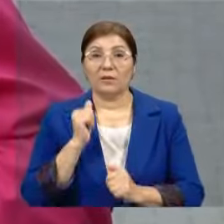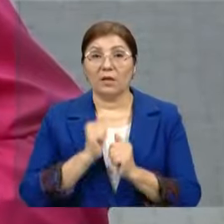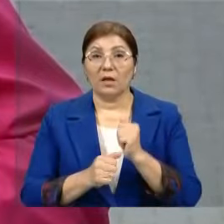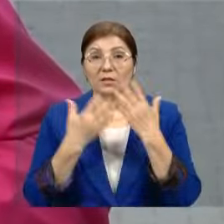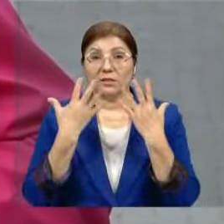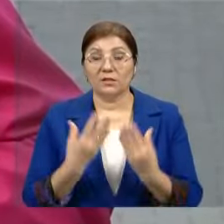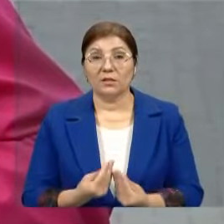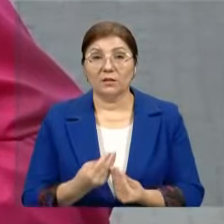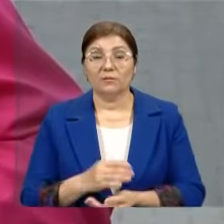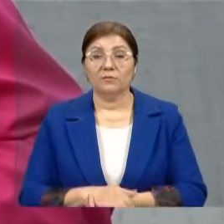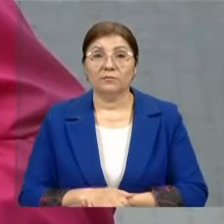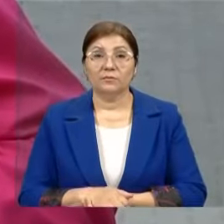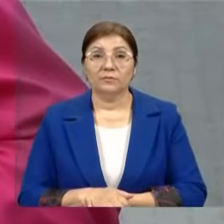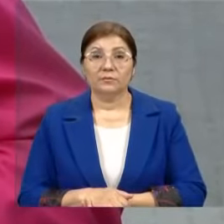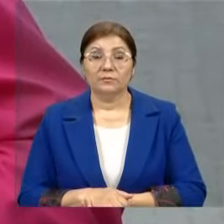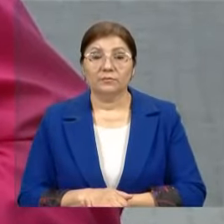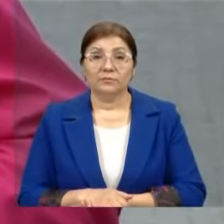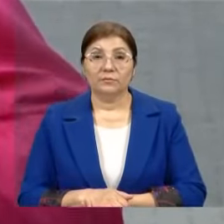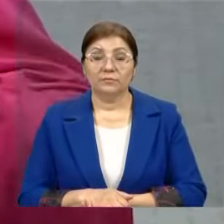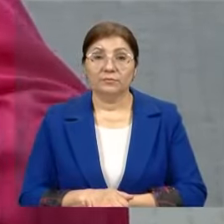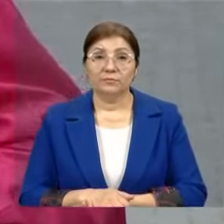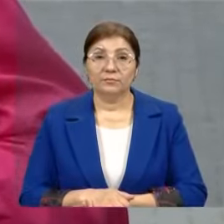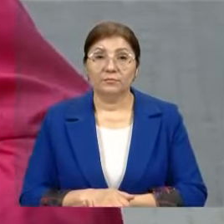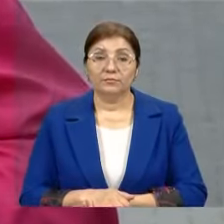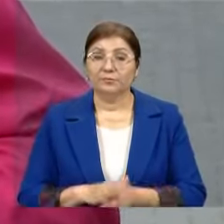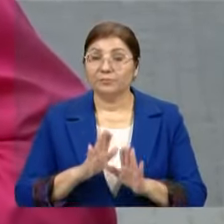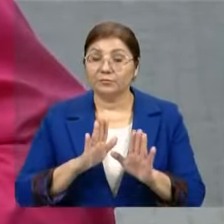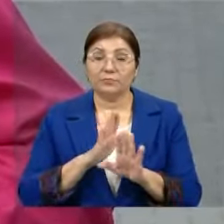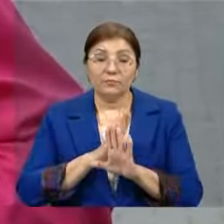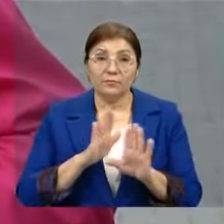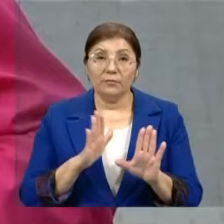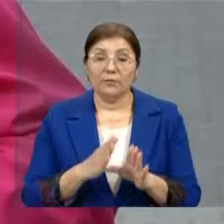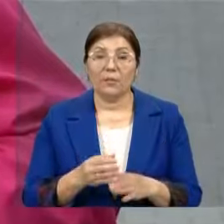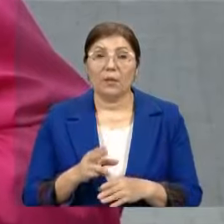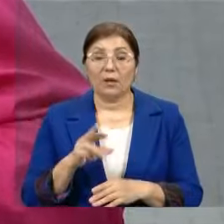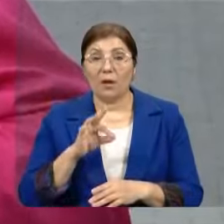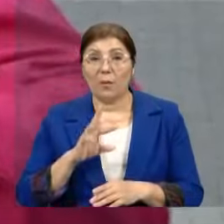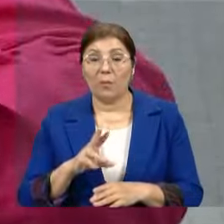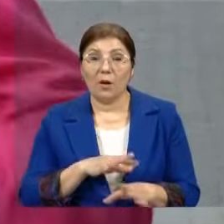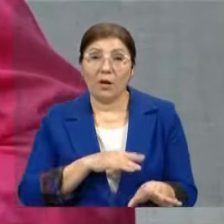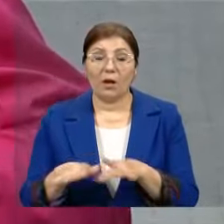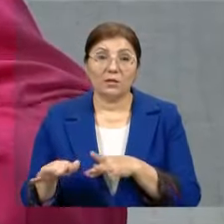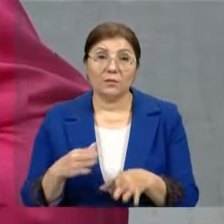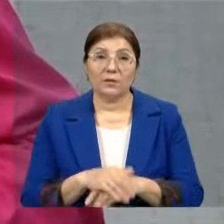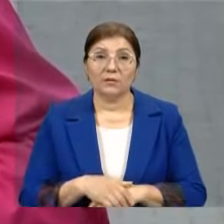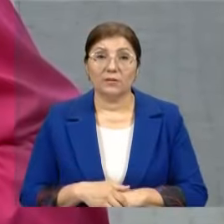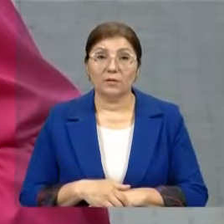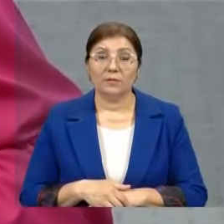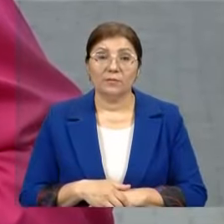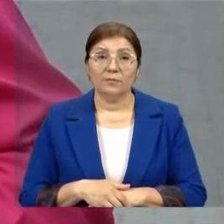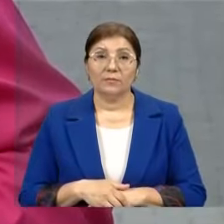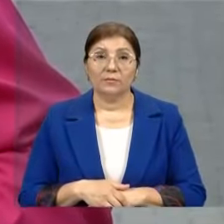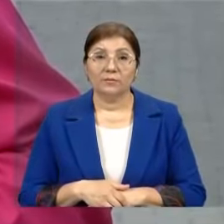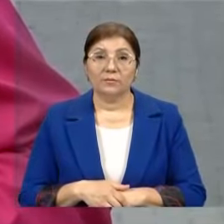ежедневный, не по акциям, по каким-то датам или